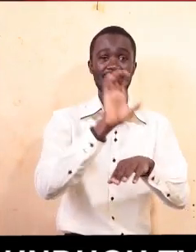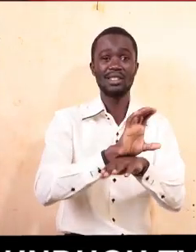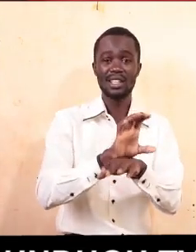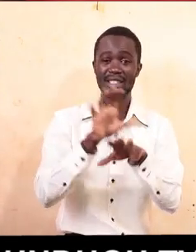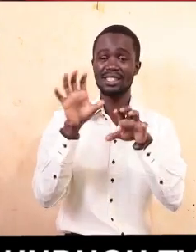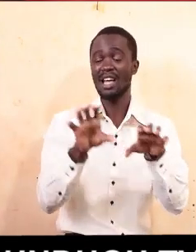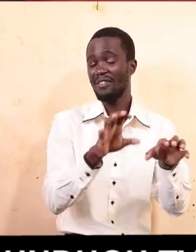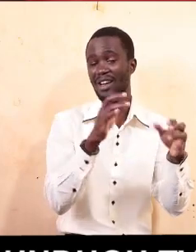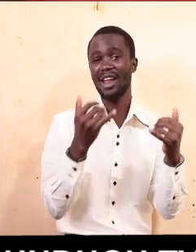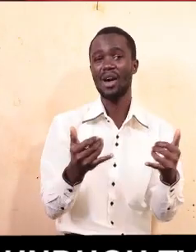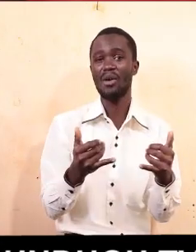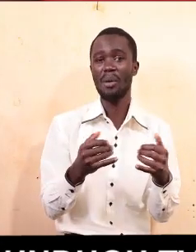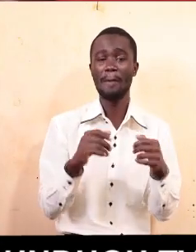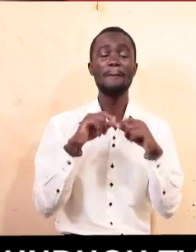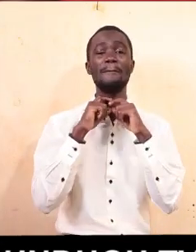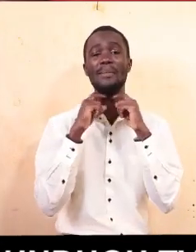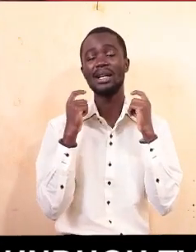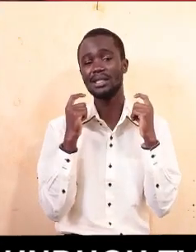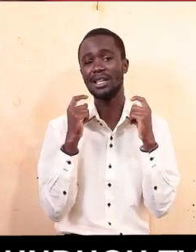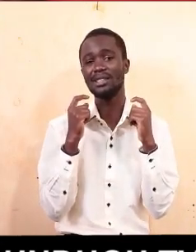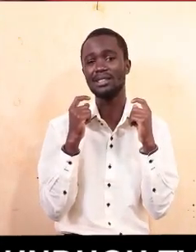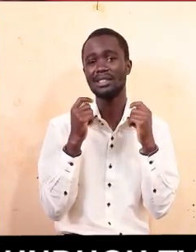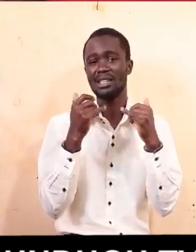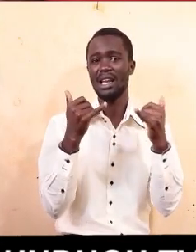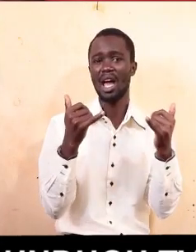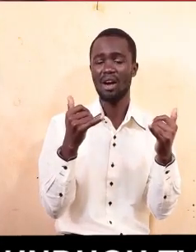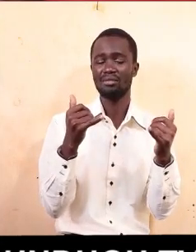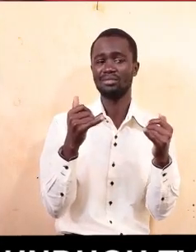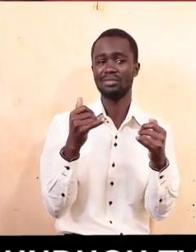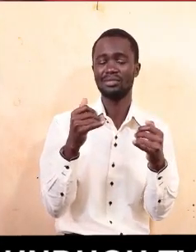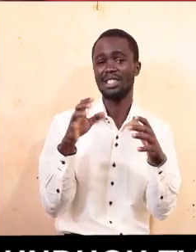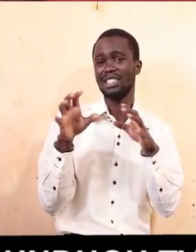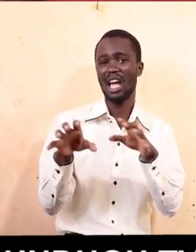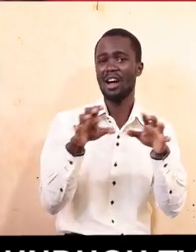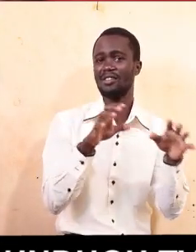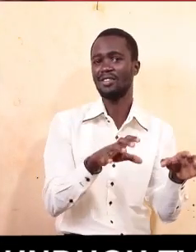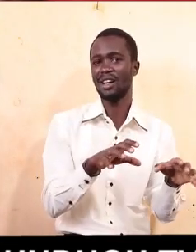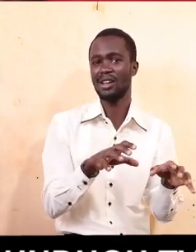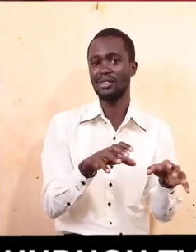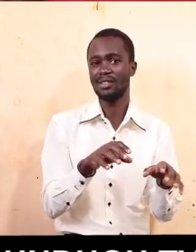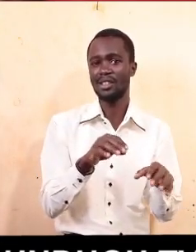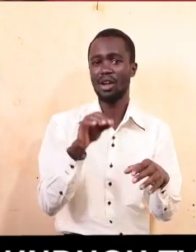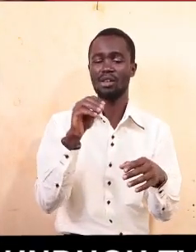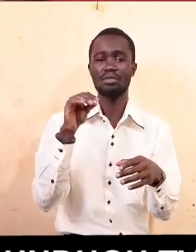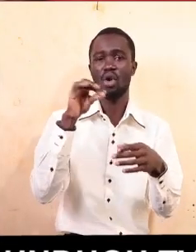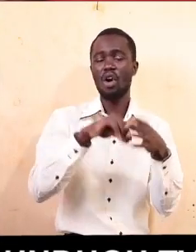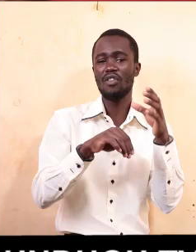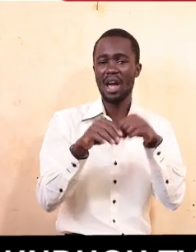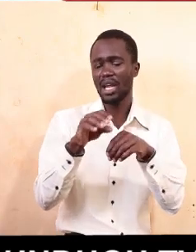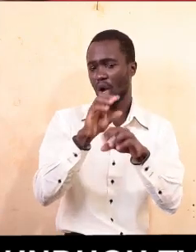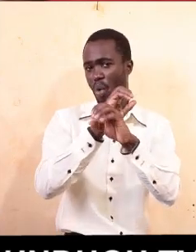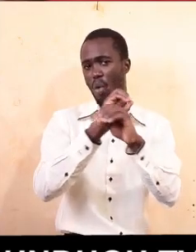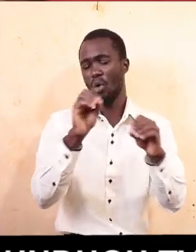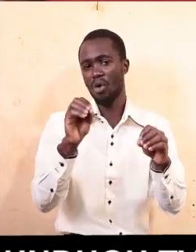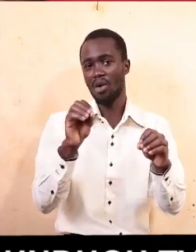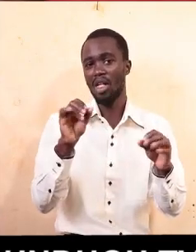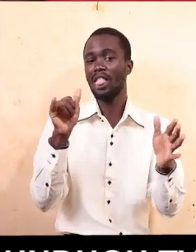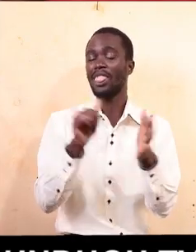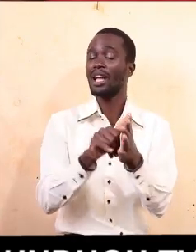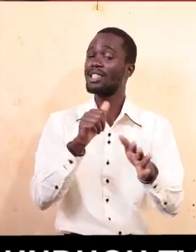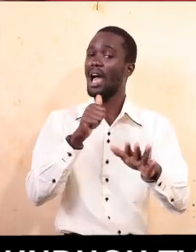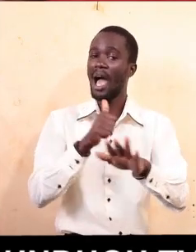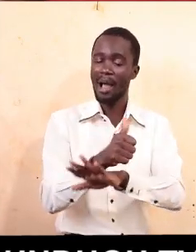wanaangaika, mapasta siku hizi watakiona cha mtema kuni, hakuna sandaka. Hiyo ni dhuruma